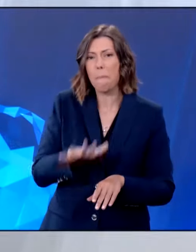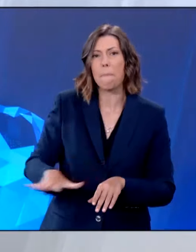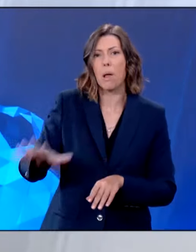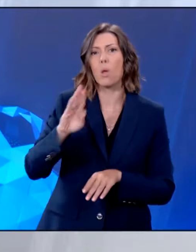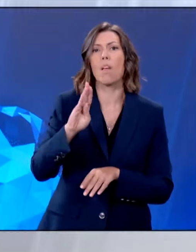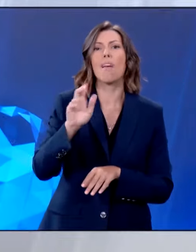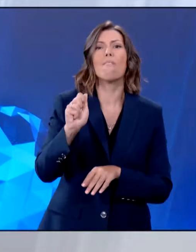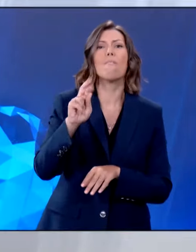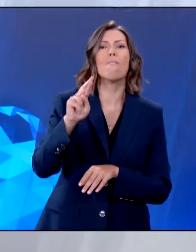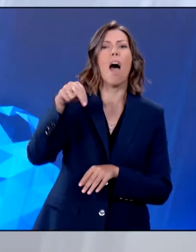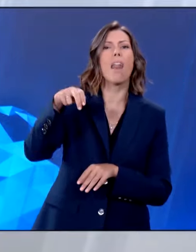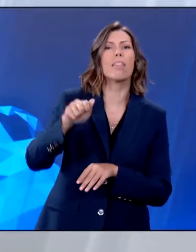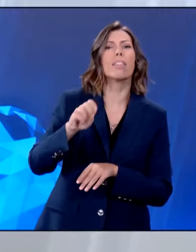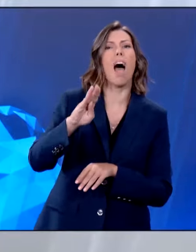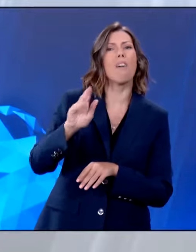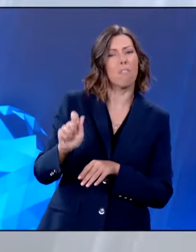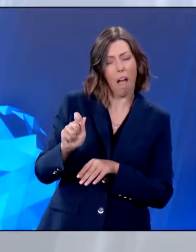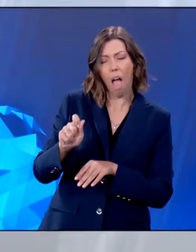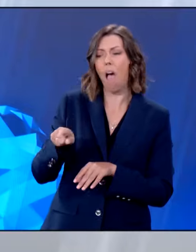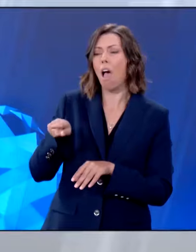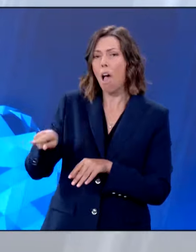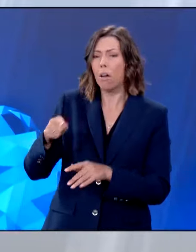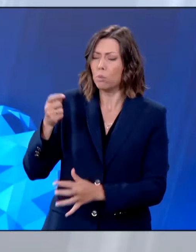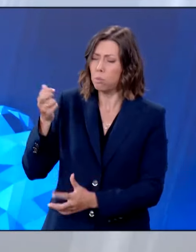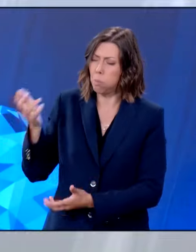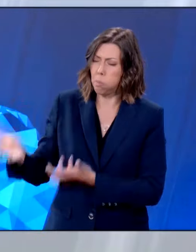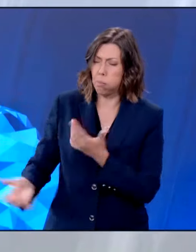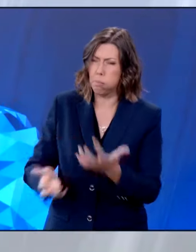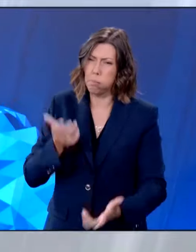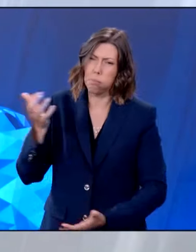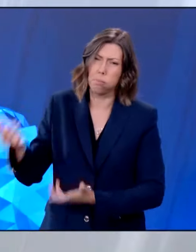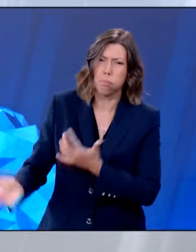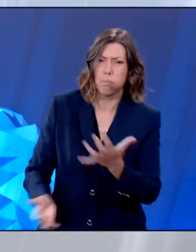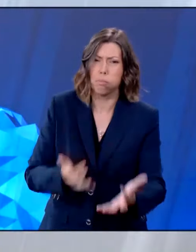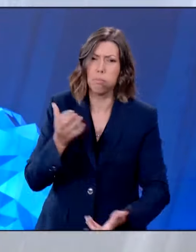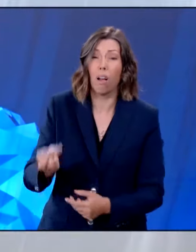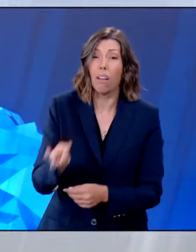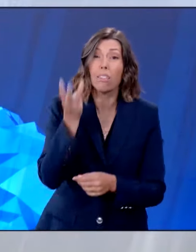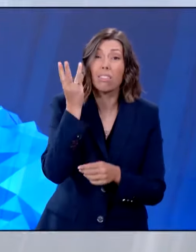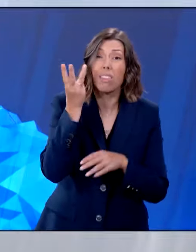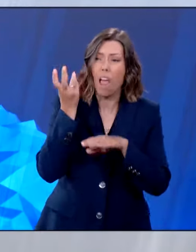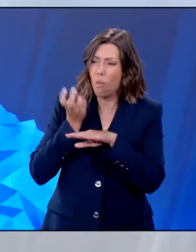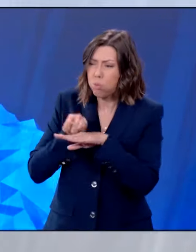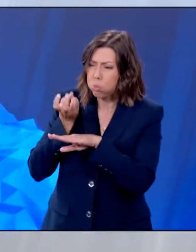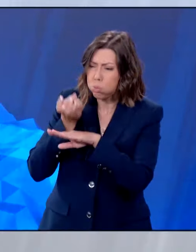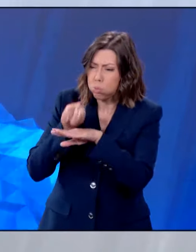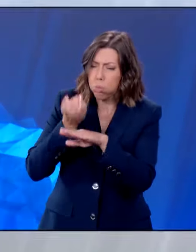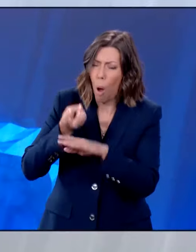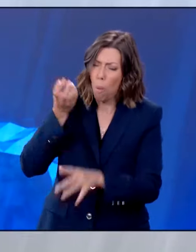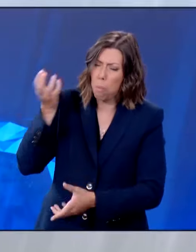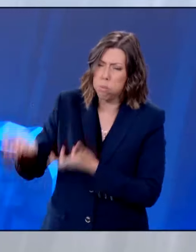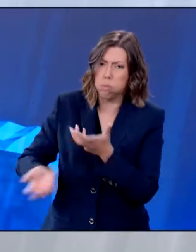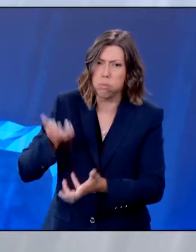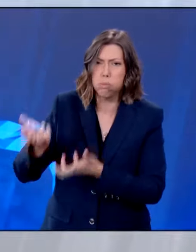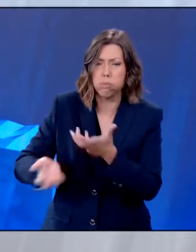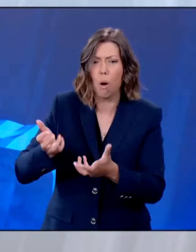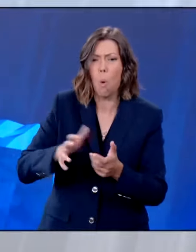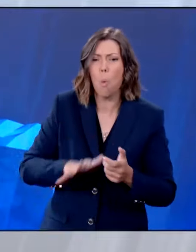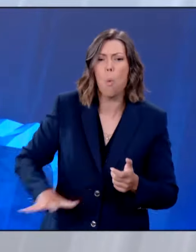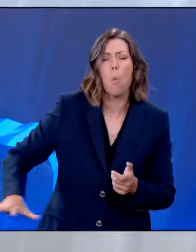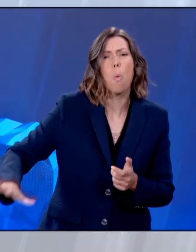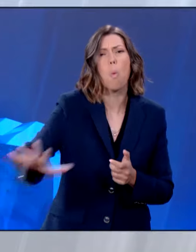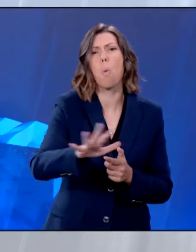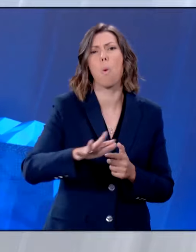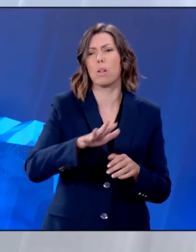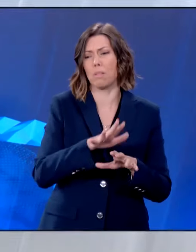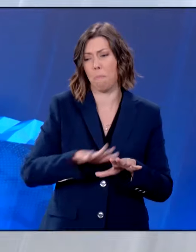και η εξάπλωση του μετόπου μέσα από χαράδρες να διασχίζει τρία βουνά και να περνά από Μαραθώνα, Γραμματικό, Καλλιτεχνούπολη, Διόνι, Μάκρη, Διόνι, Σοπεντέλη για